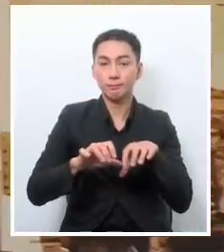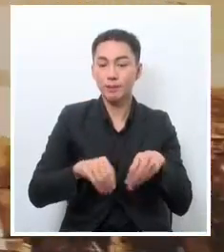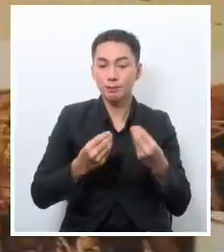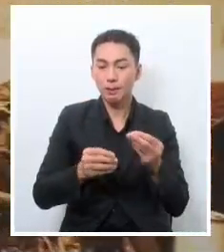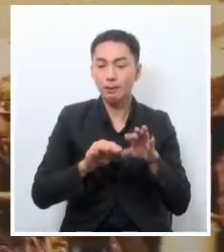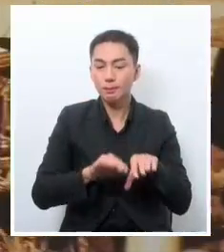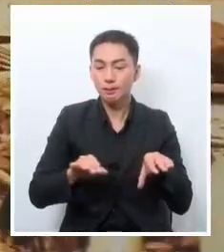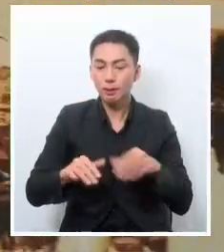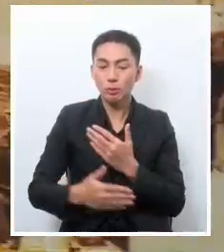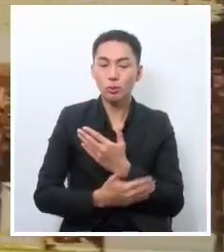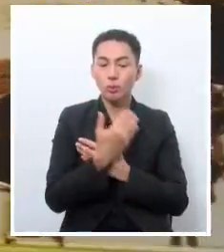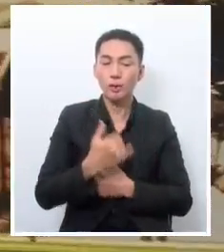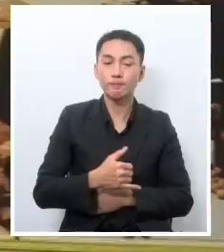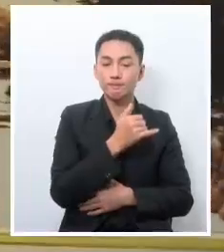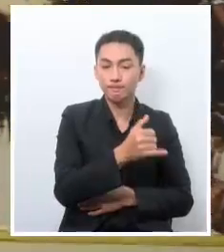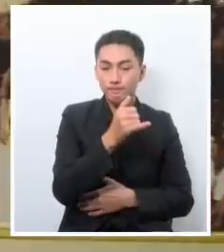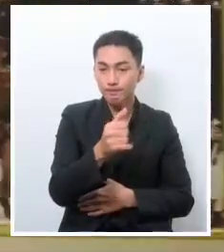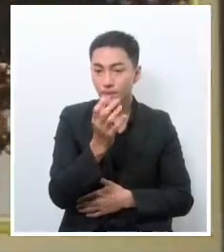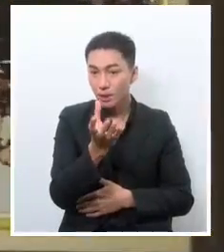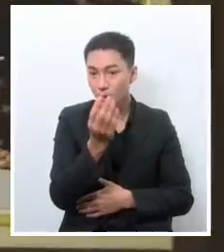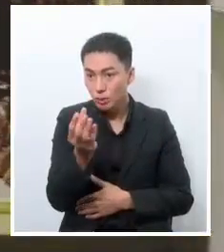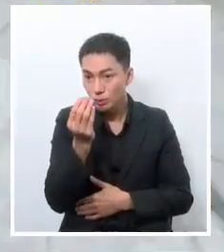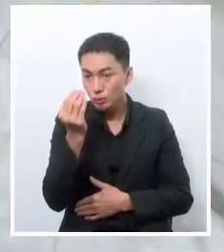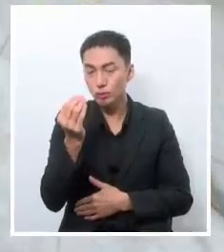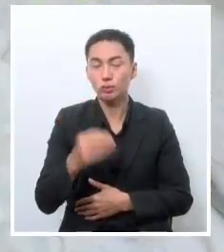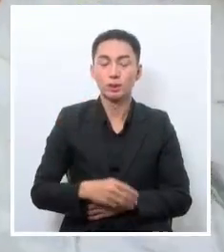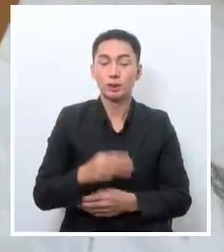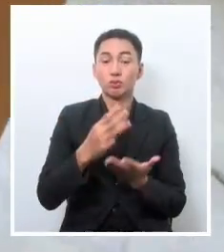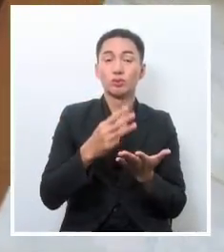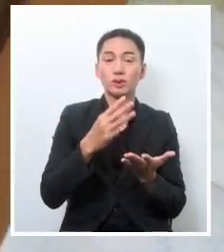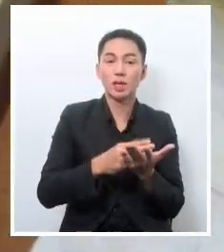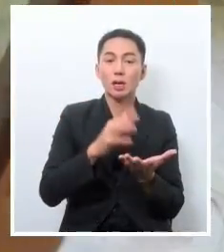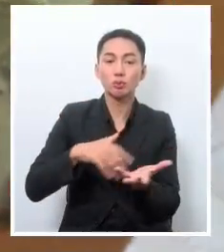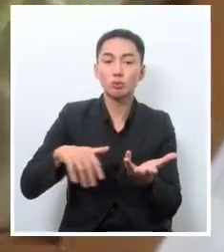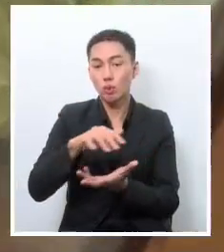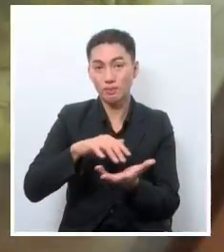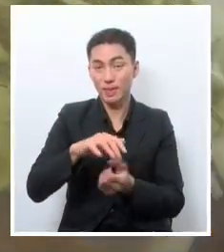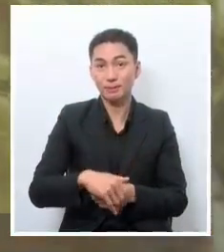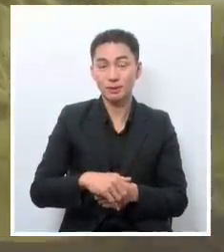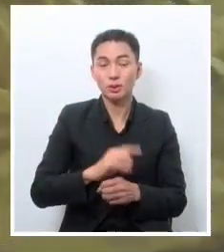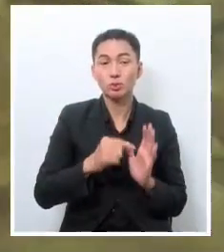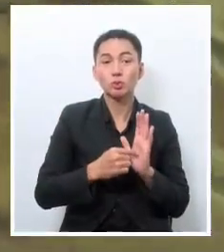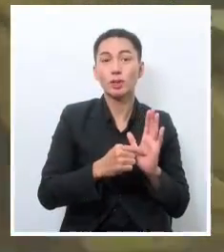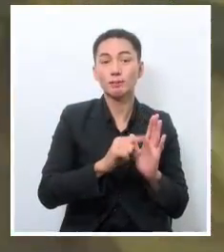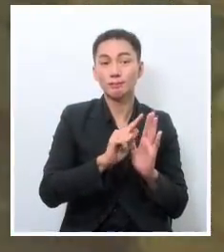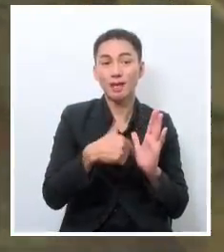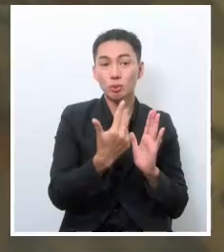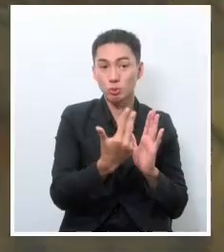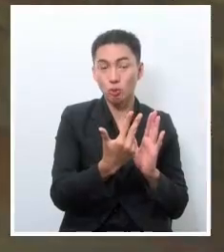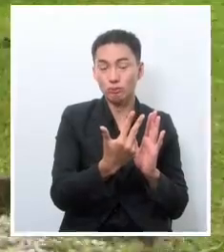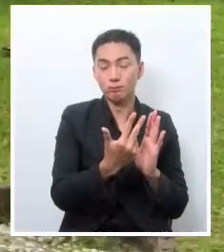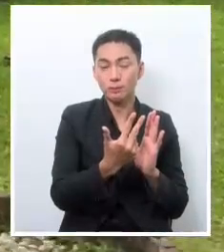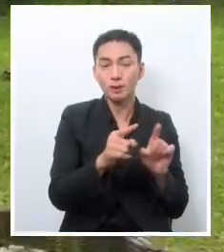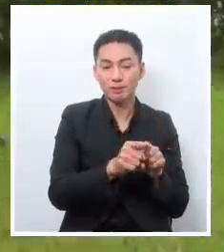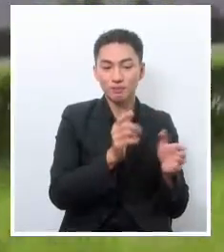ประวัติศาสตร์ร่วมกับกลุ่มสาระการเรียนรู้อื่นๆนะคะอ่ายกตัวอย่างเช่นนะคะอ่าใน 3ชั่วโมงแรกก็จะมีกิจกรรมที่เขาเรียกว่า